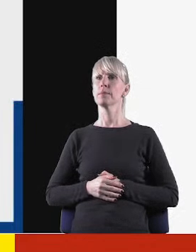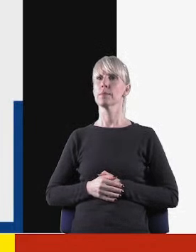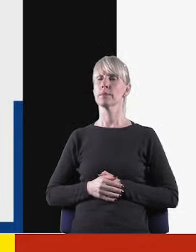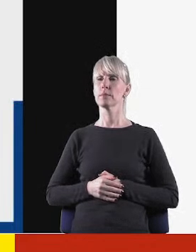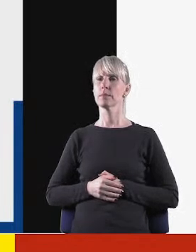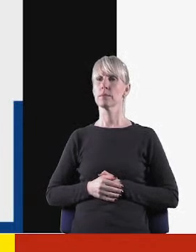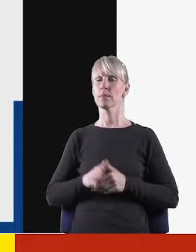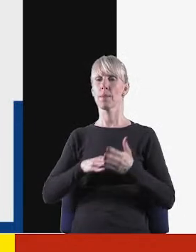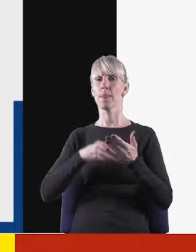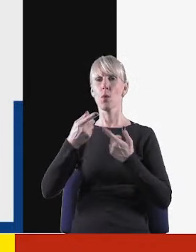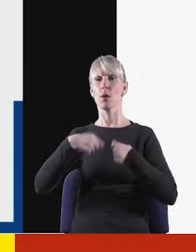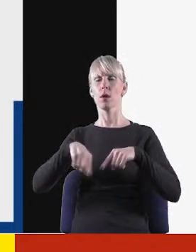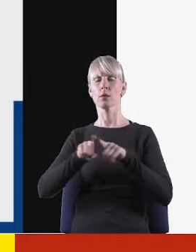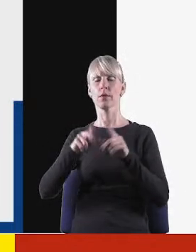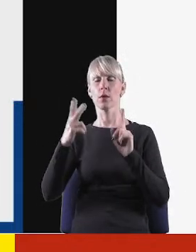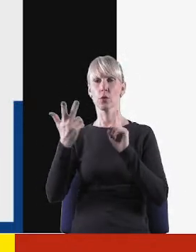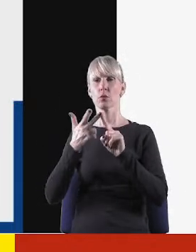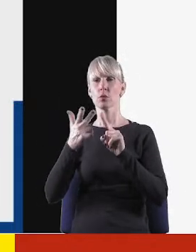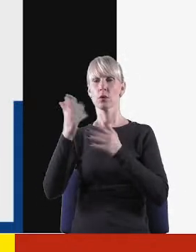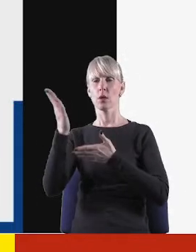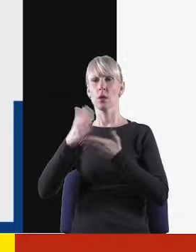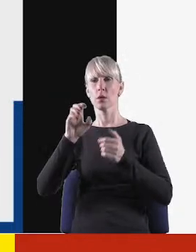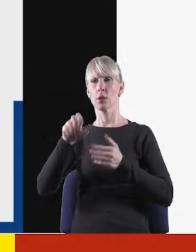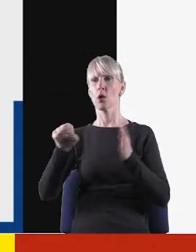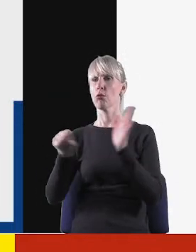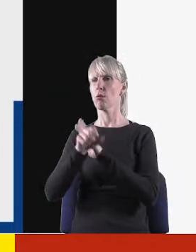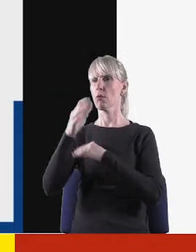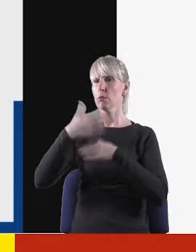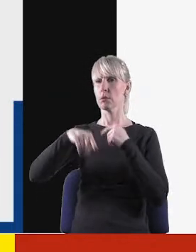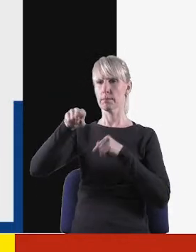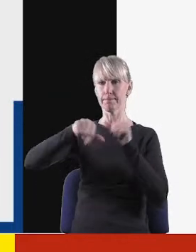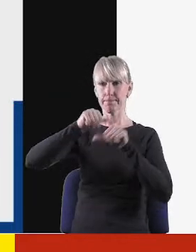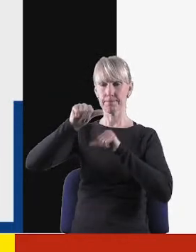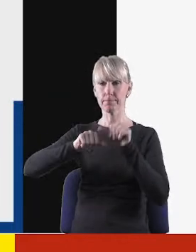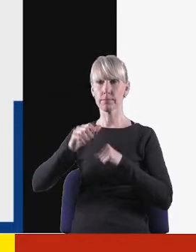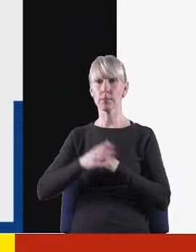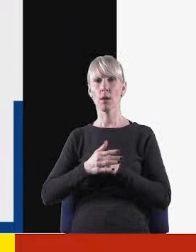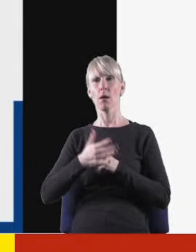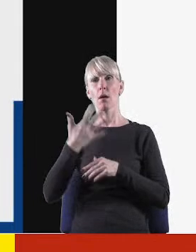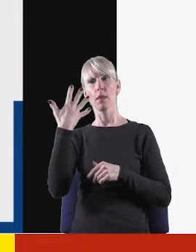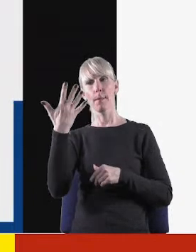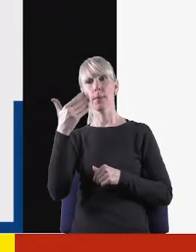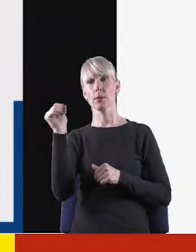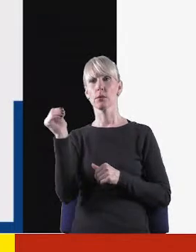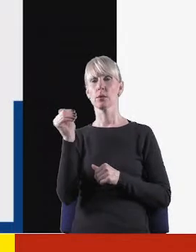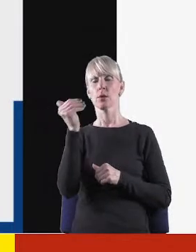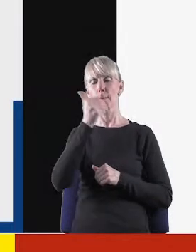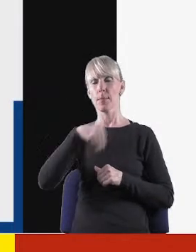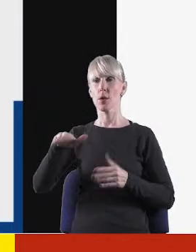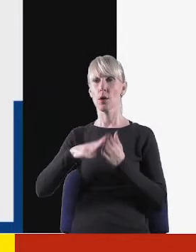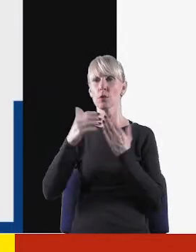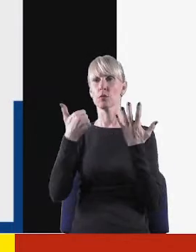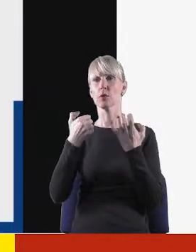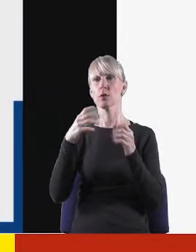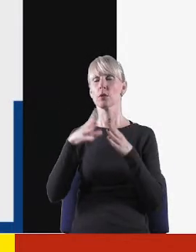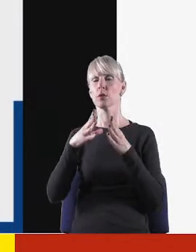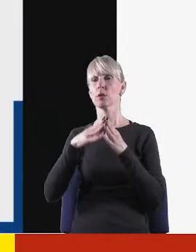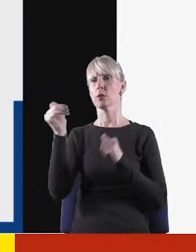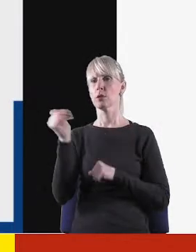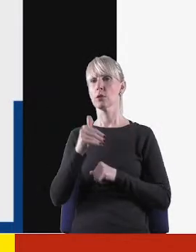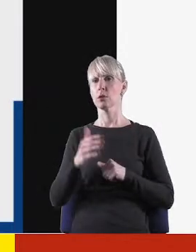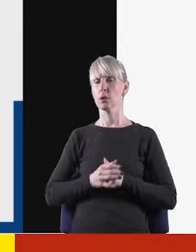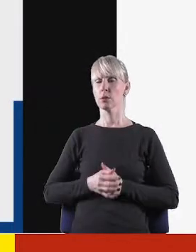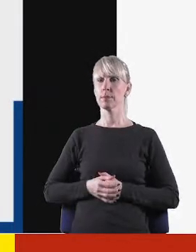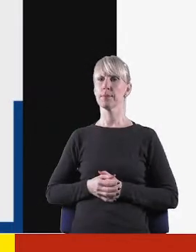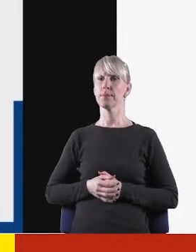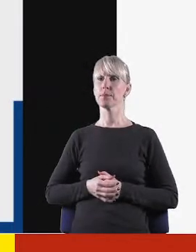trzeciej edycji do końca tego roku na kwotę 5 milionów 610 tysięcy. Tutaj też przypomnę,